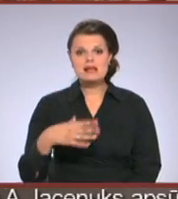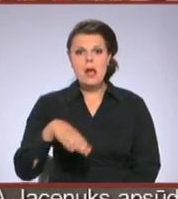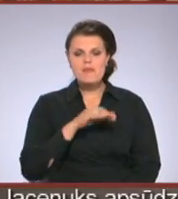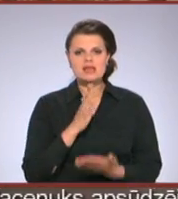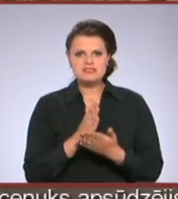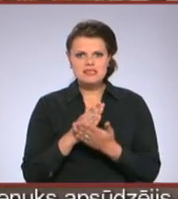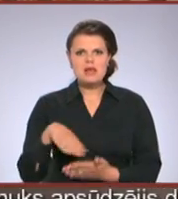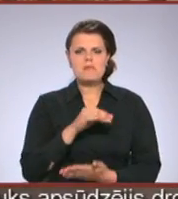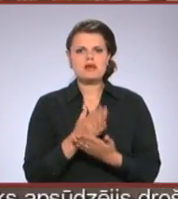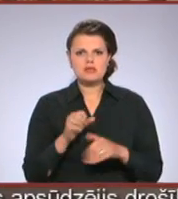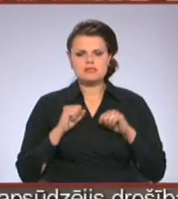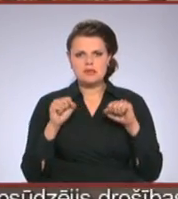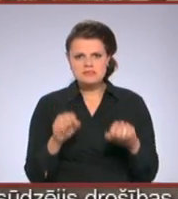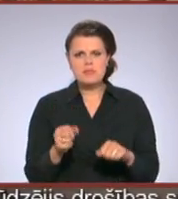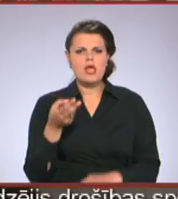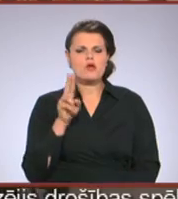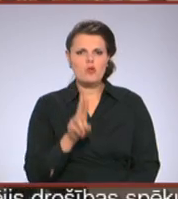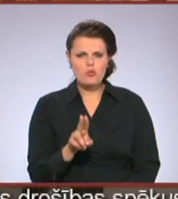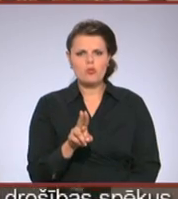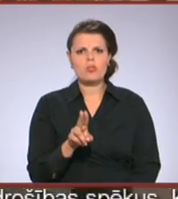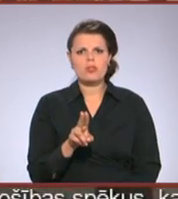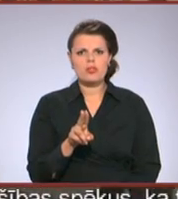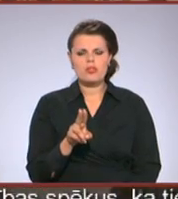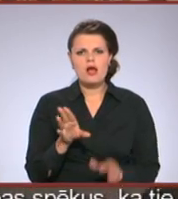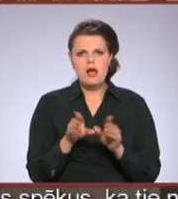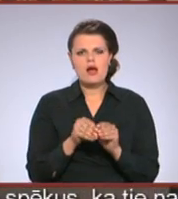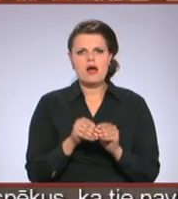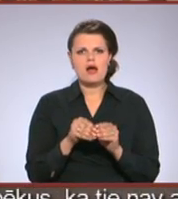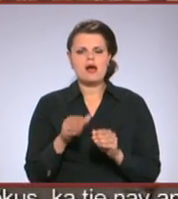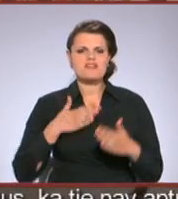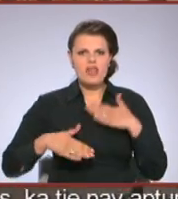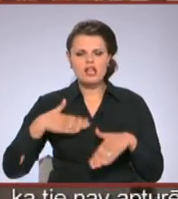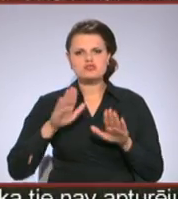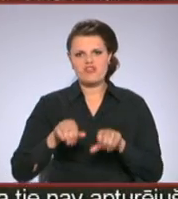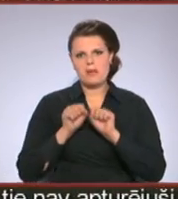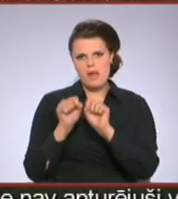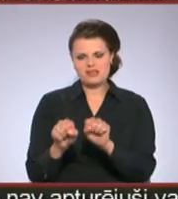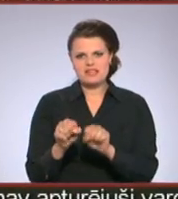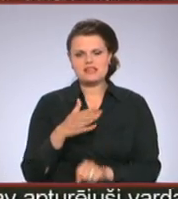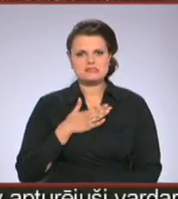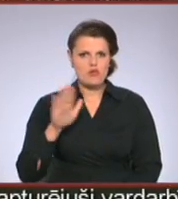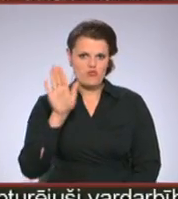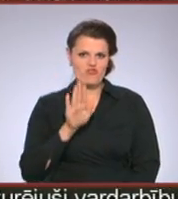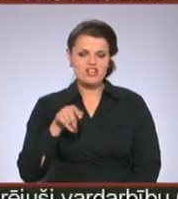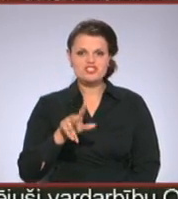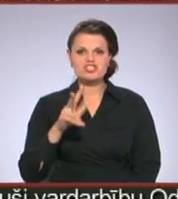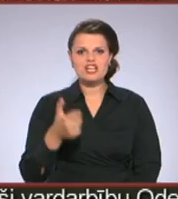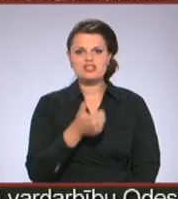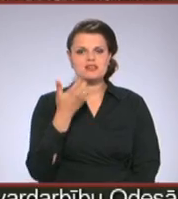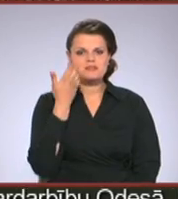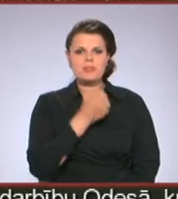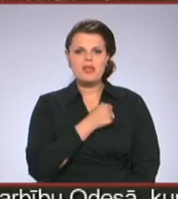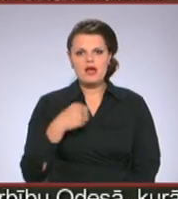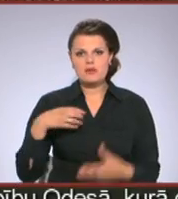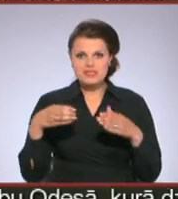esam spējīgi un ar kapacitāti un vēlmi arī aizsargāt savu valsti. Šis ir jau trešais gads, kad Nacionālie